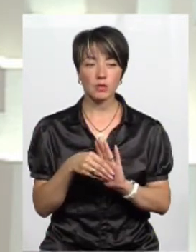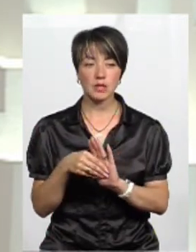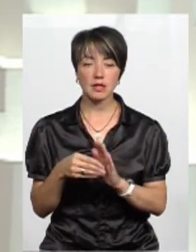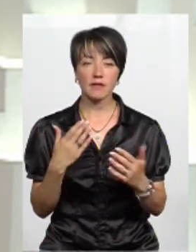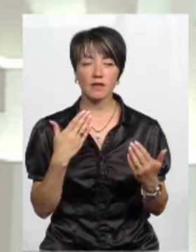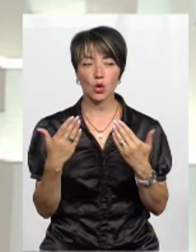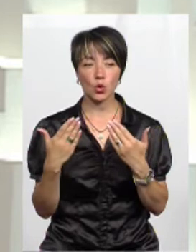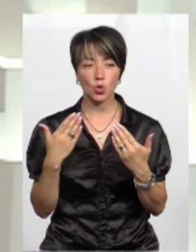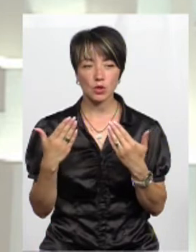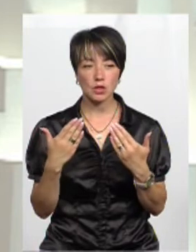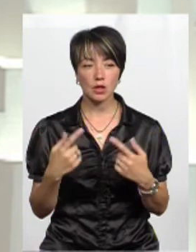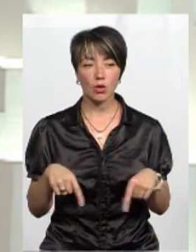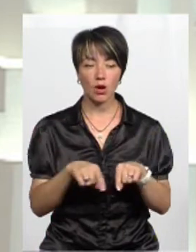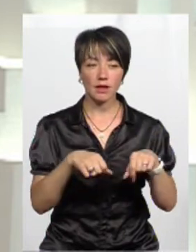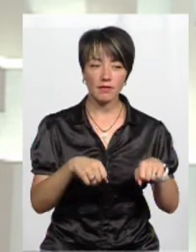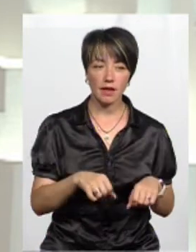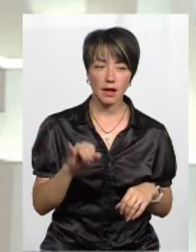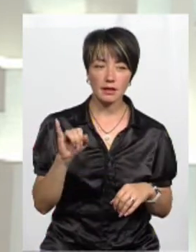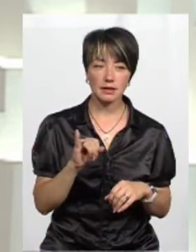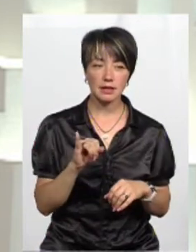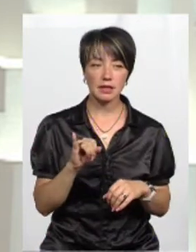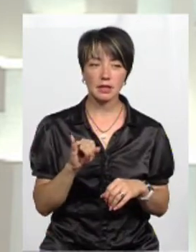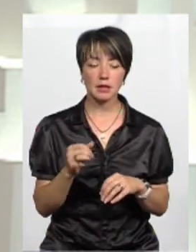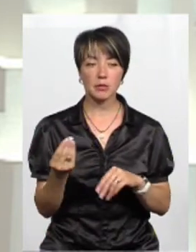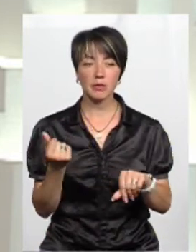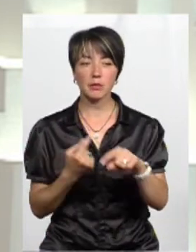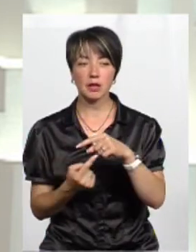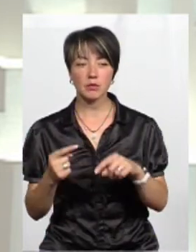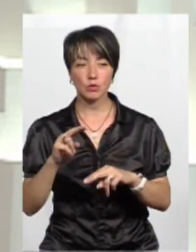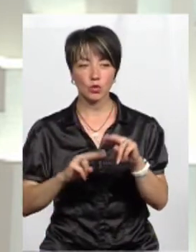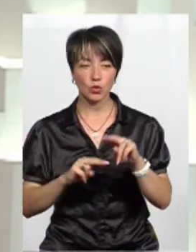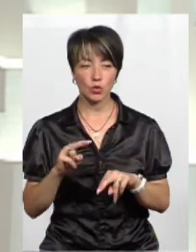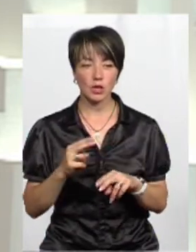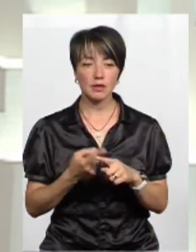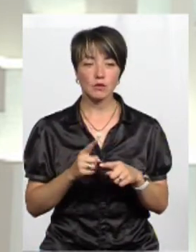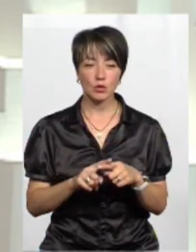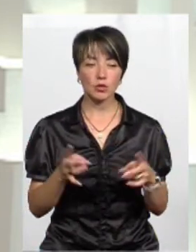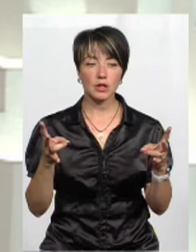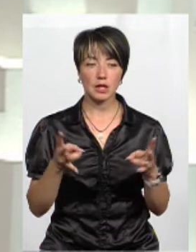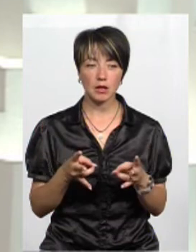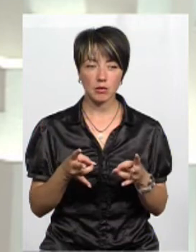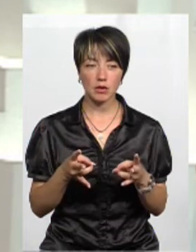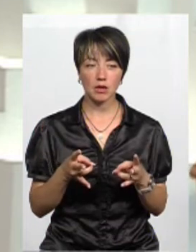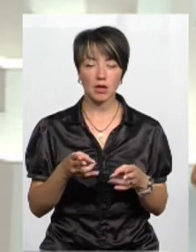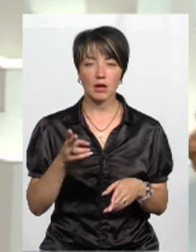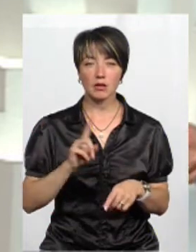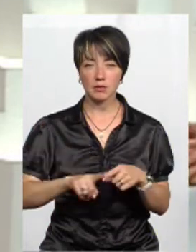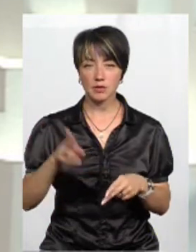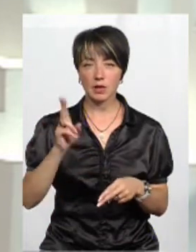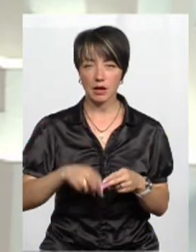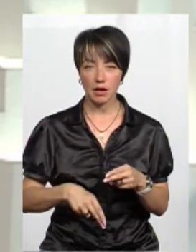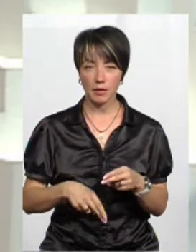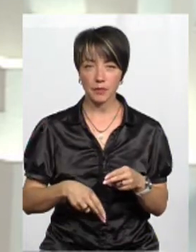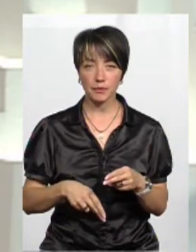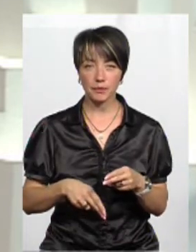корупційні взаємовідносини органів влади і підприємців, які будують. Цьому треба класти край,